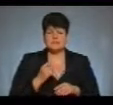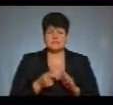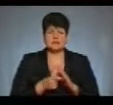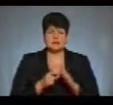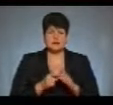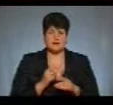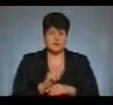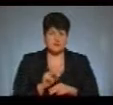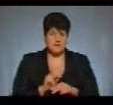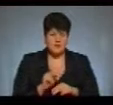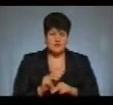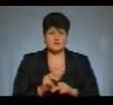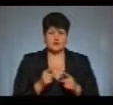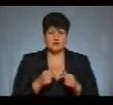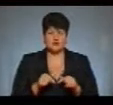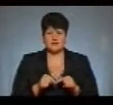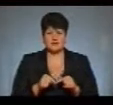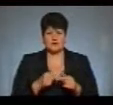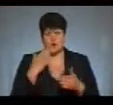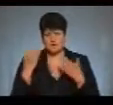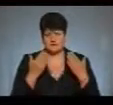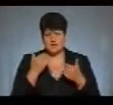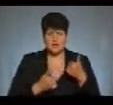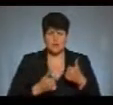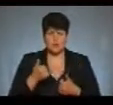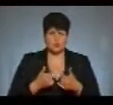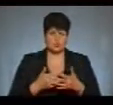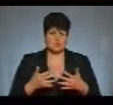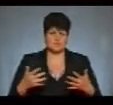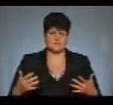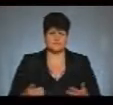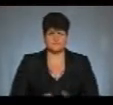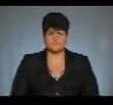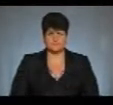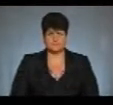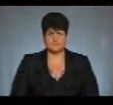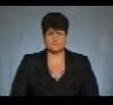розважальні конкурси та вікторини. Більше у сюжеті Любові Гадомської.